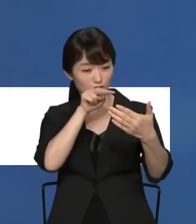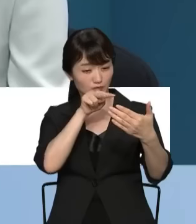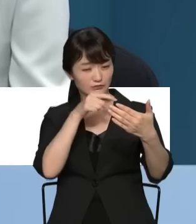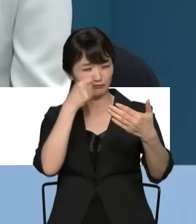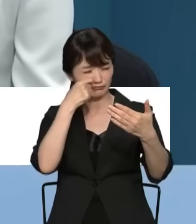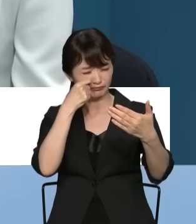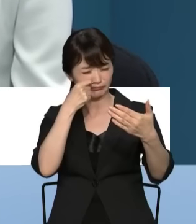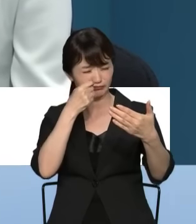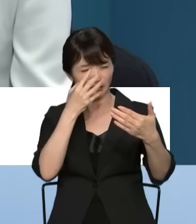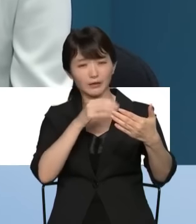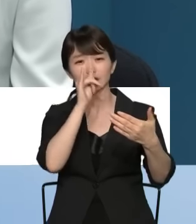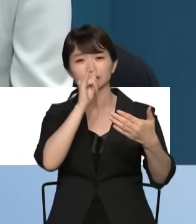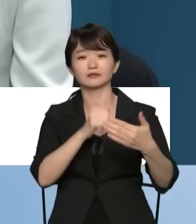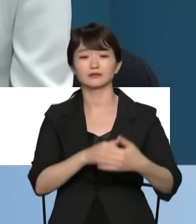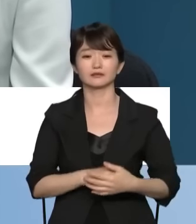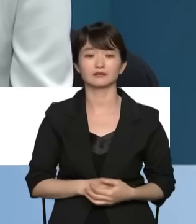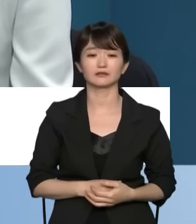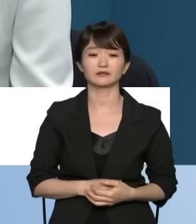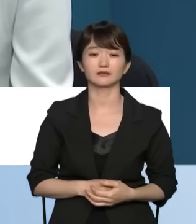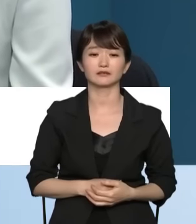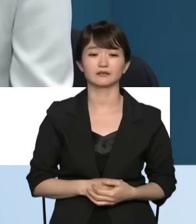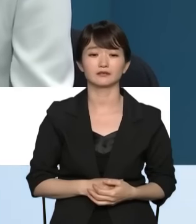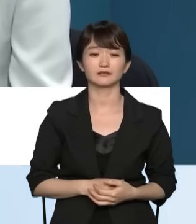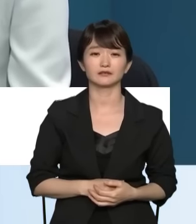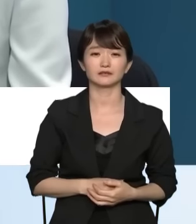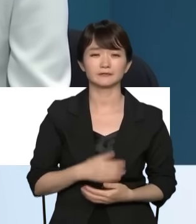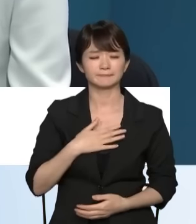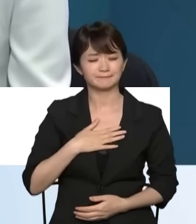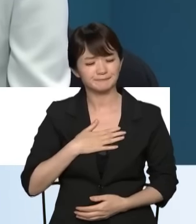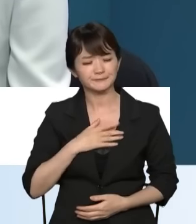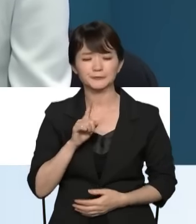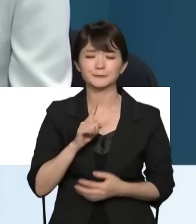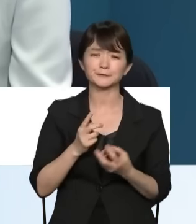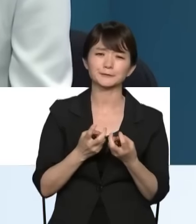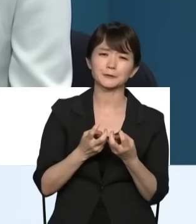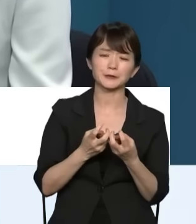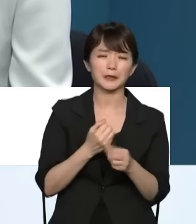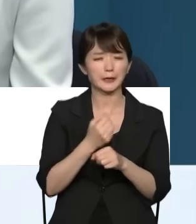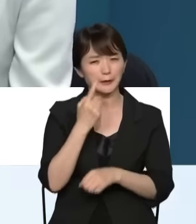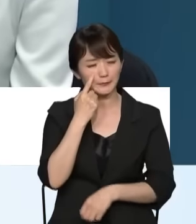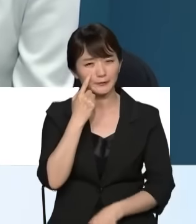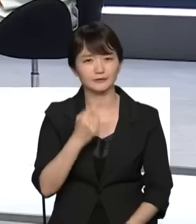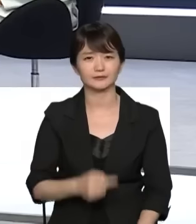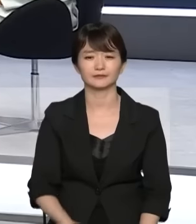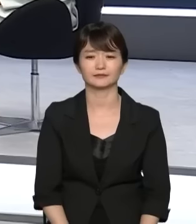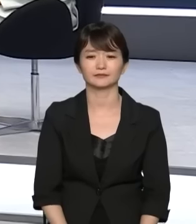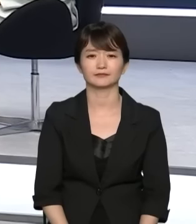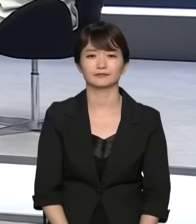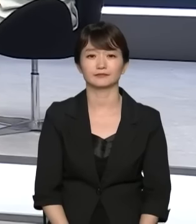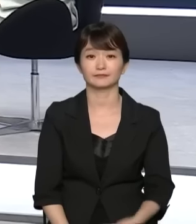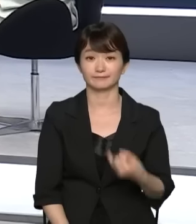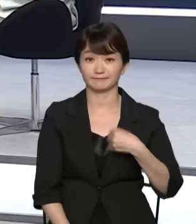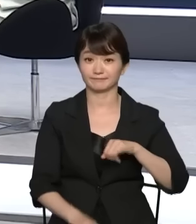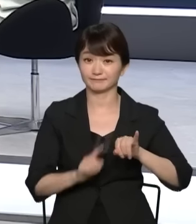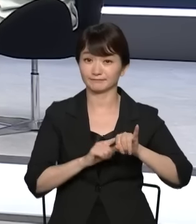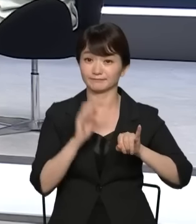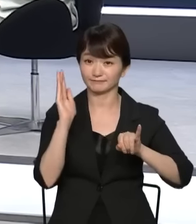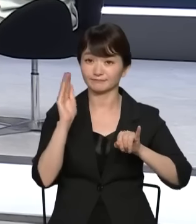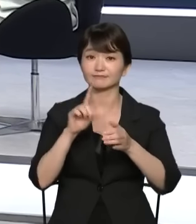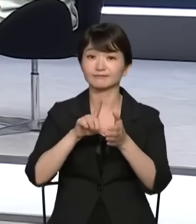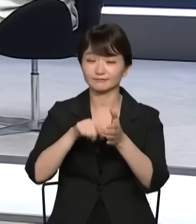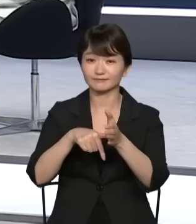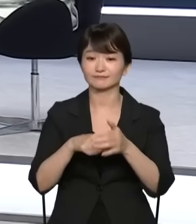많아요. 헉. 예. 그러니까 이제 감정을 한번 예. 해보는 거죠. 네. 딸 이야기 하실 때마다